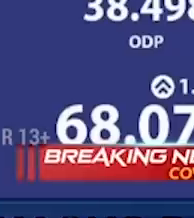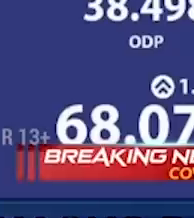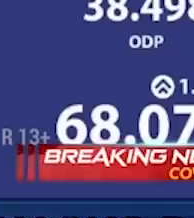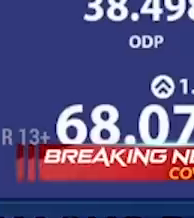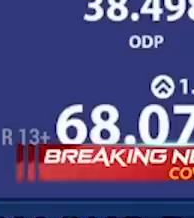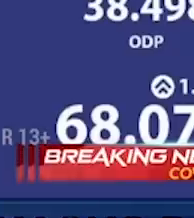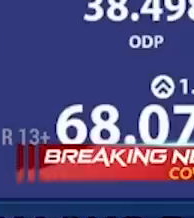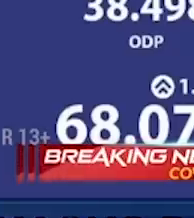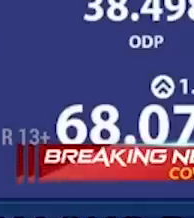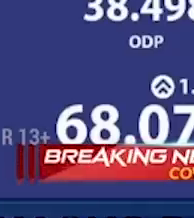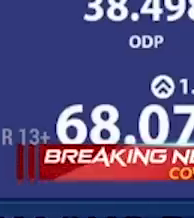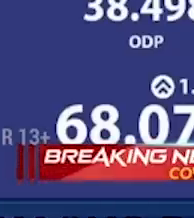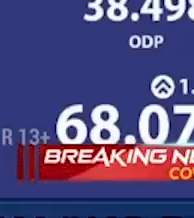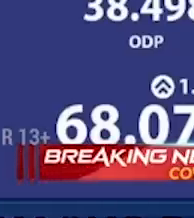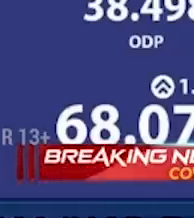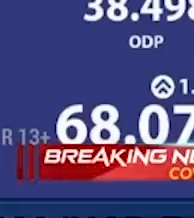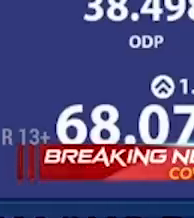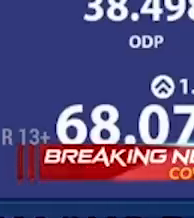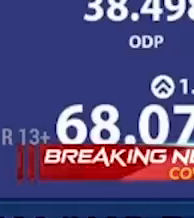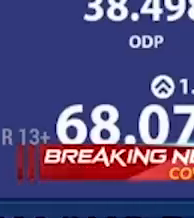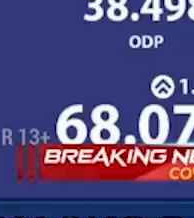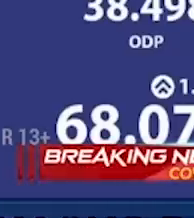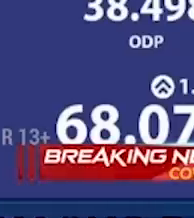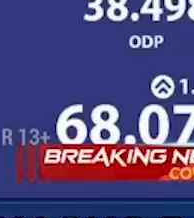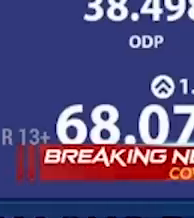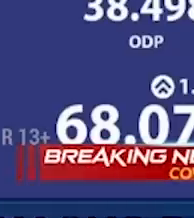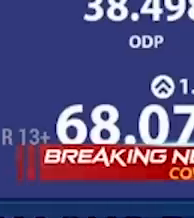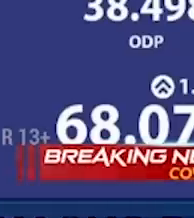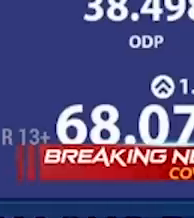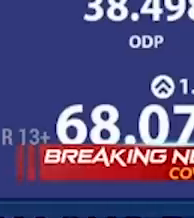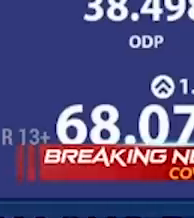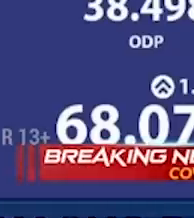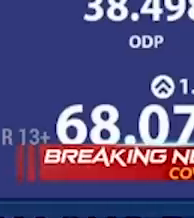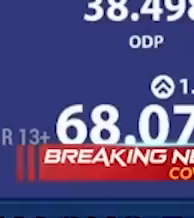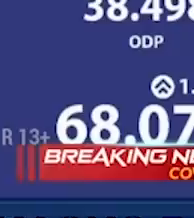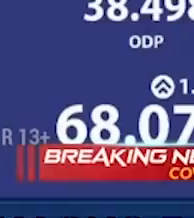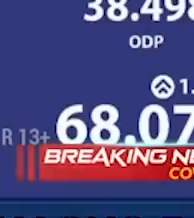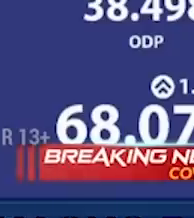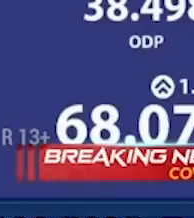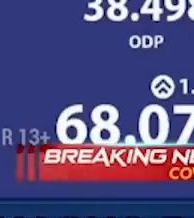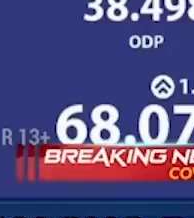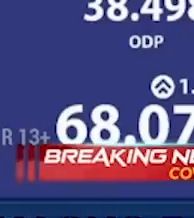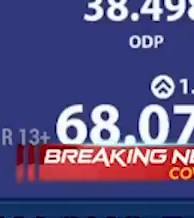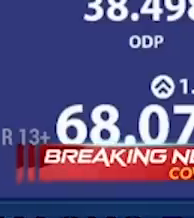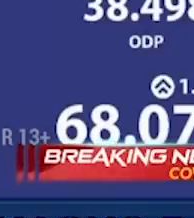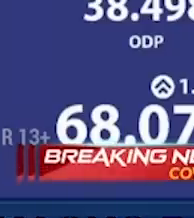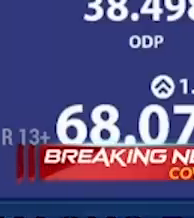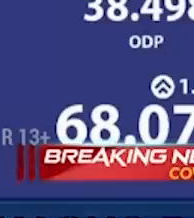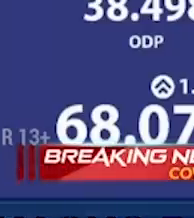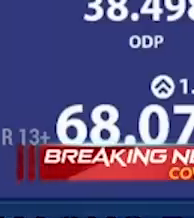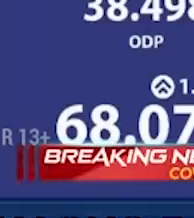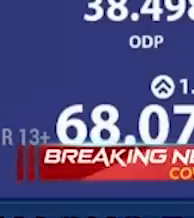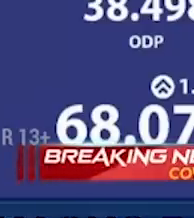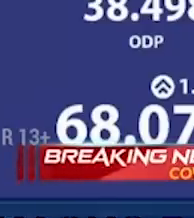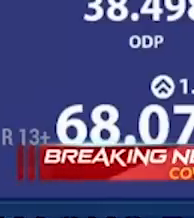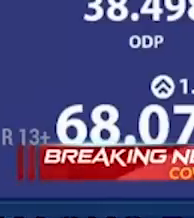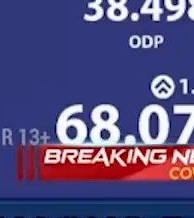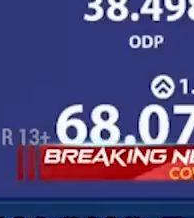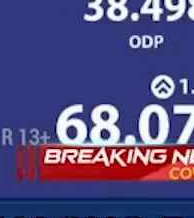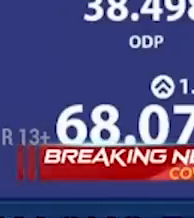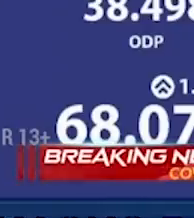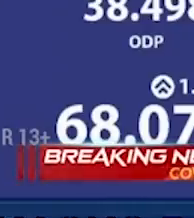ini tidak serta-merta meningkatkan secara signifikan jumlah pasien yang dirawat di rumah